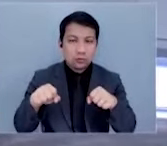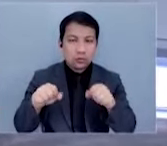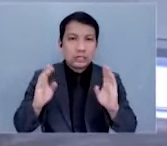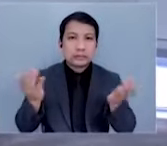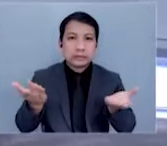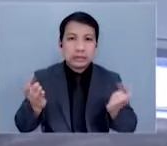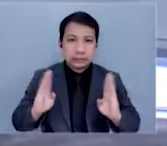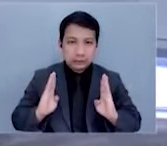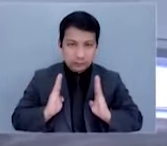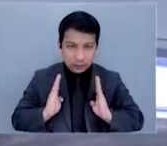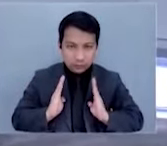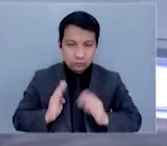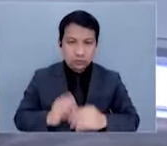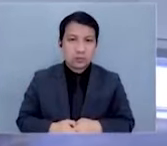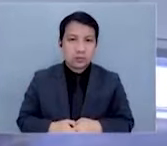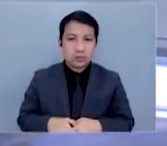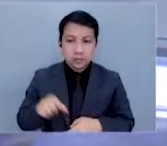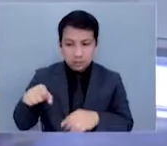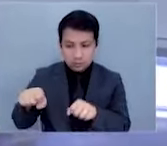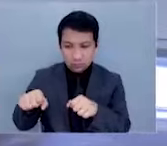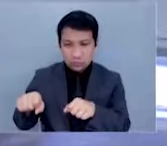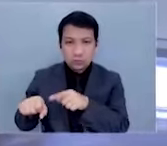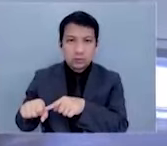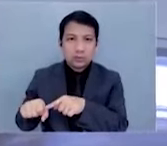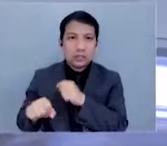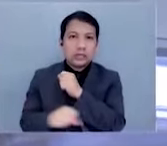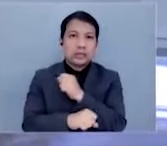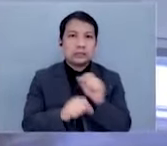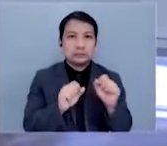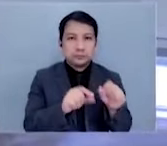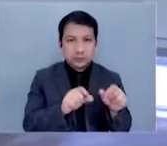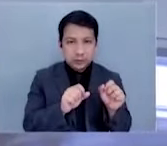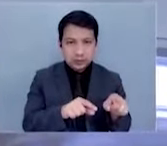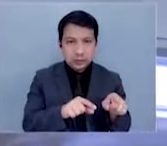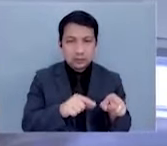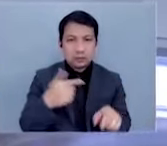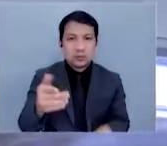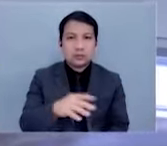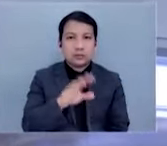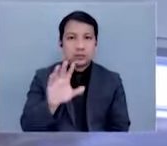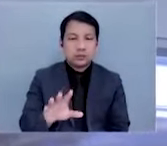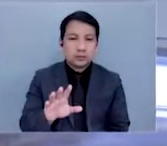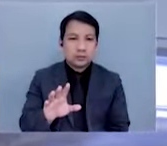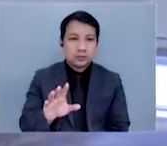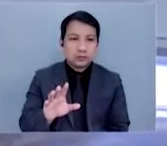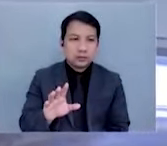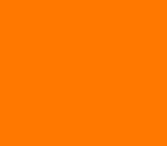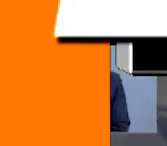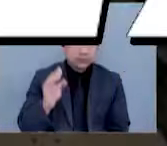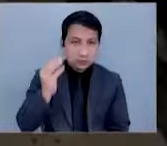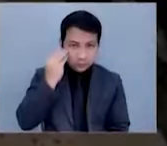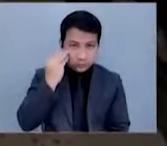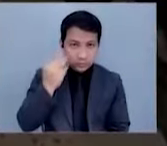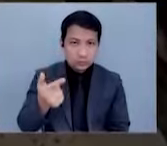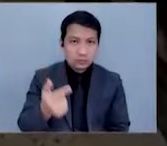suspek isinangla pa ang ninakaw na motorsiklo nasa frontline ng balitang iyan sion Gualvez